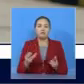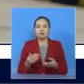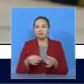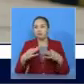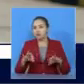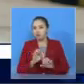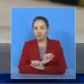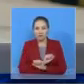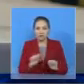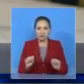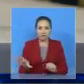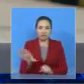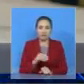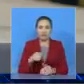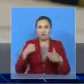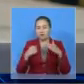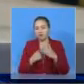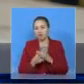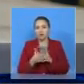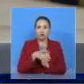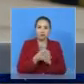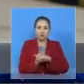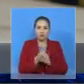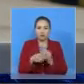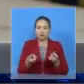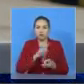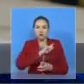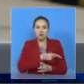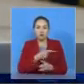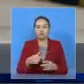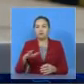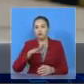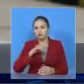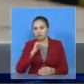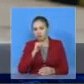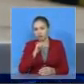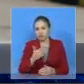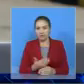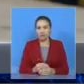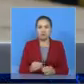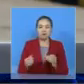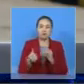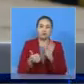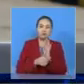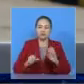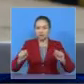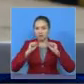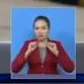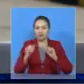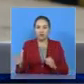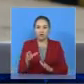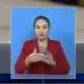керек. Бәрімен до конца күресу керек, до конца күш салысу керек бәрімен. 16 спортсмен бәрімен де